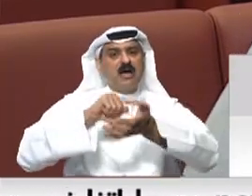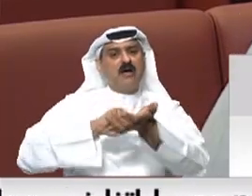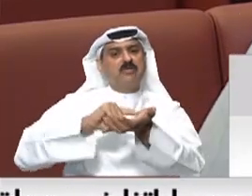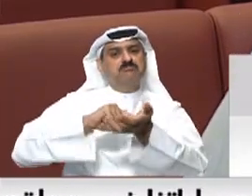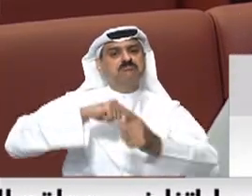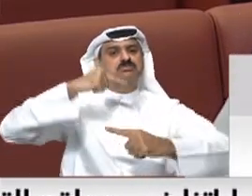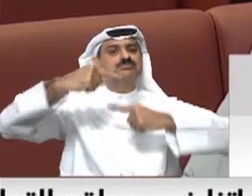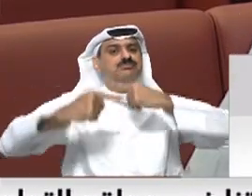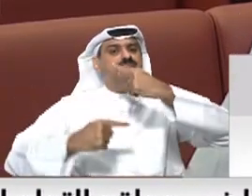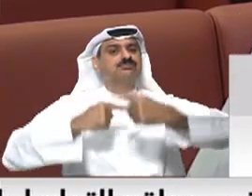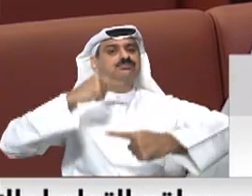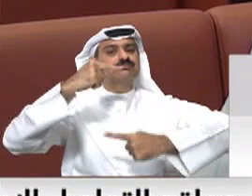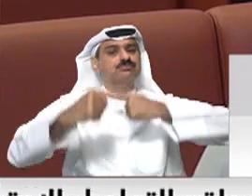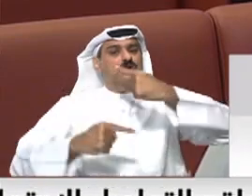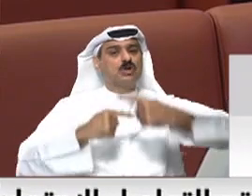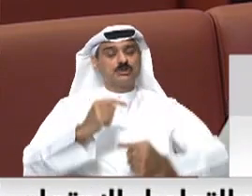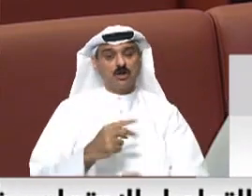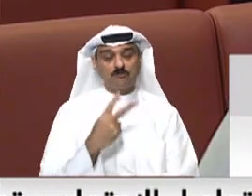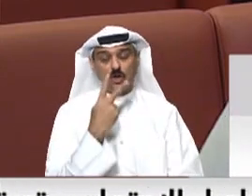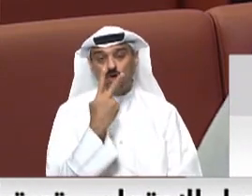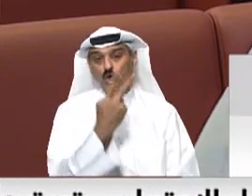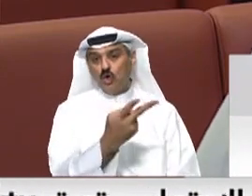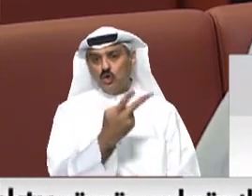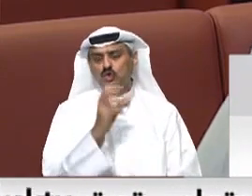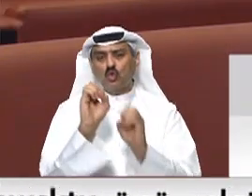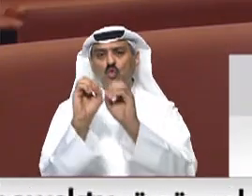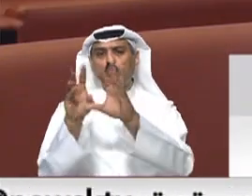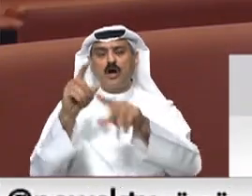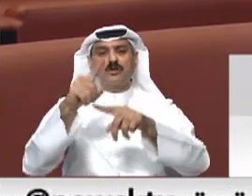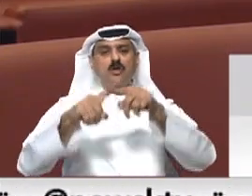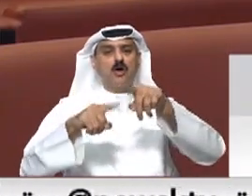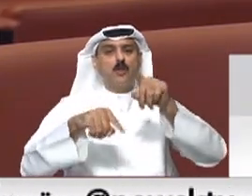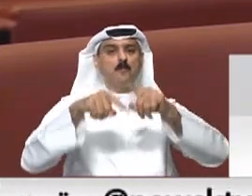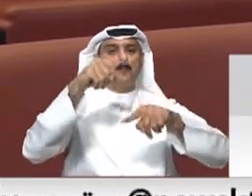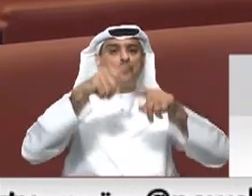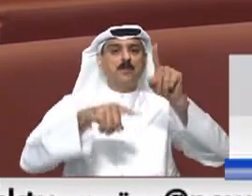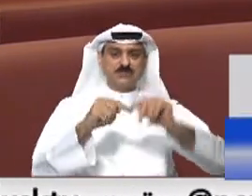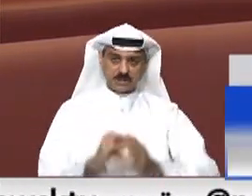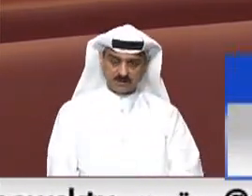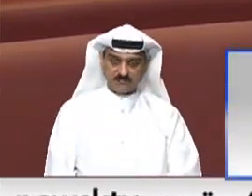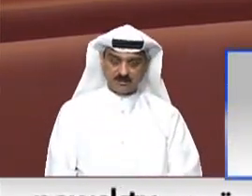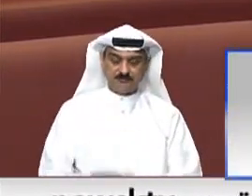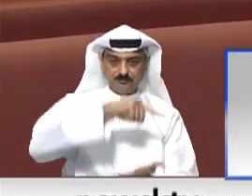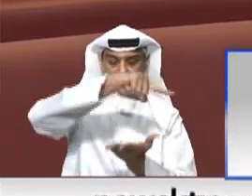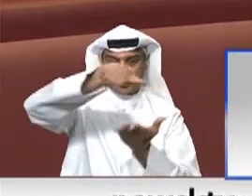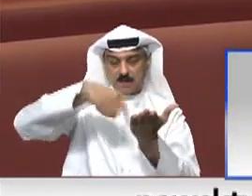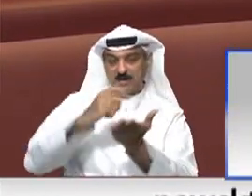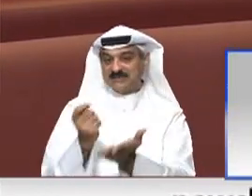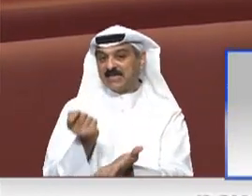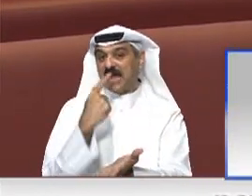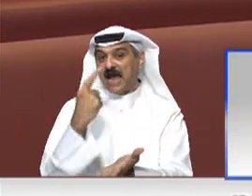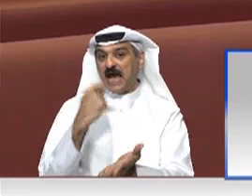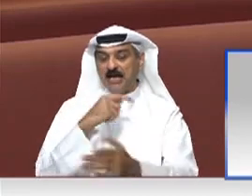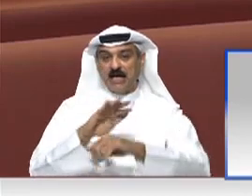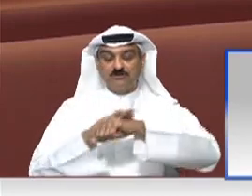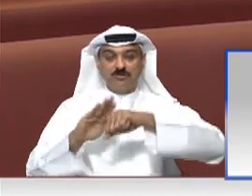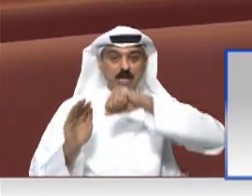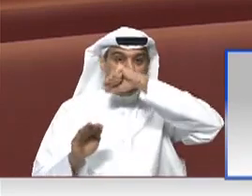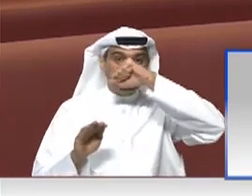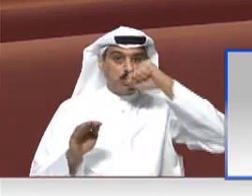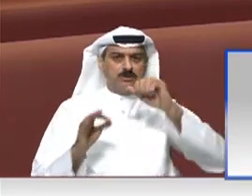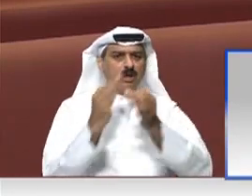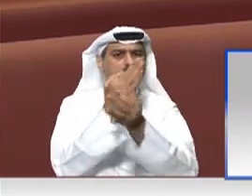كمواد مخدرة، ولكن احنا قاعد نشوف مشاكل إدمانية سلوكية. مركز علاج الإدمان الكويتي قاعد يقدم كافة البرامج